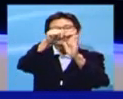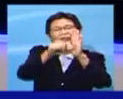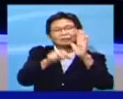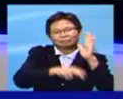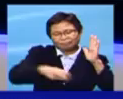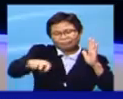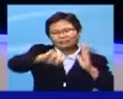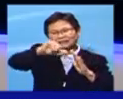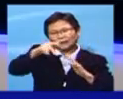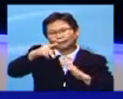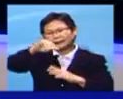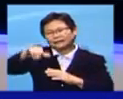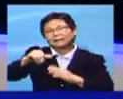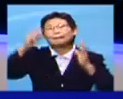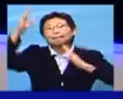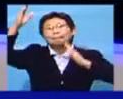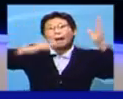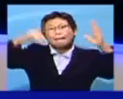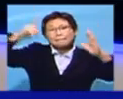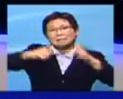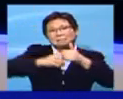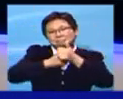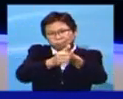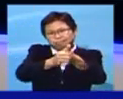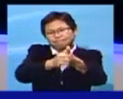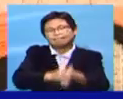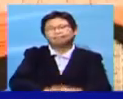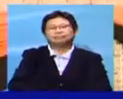pengangkutan Jalan Malaysia yang perlu